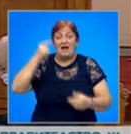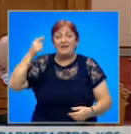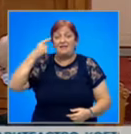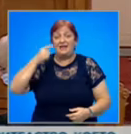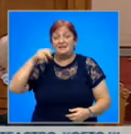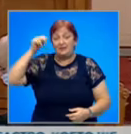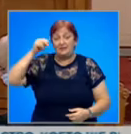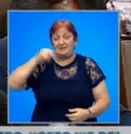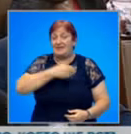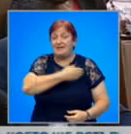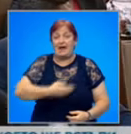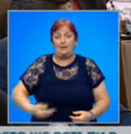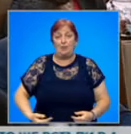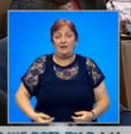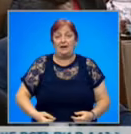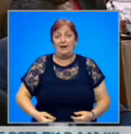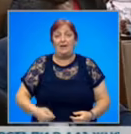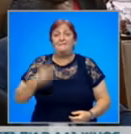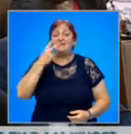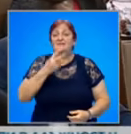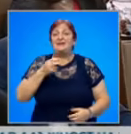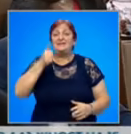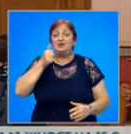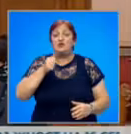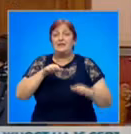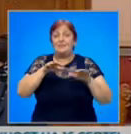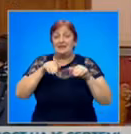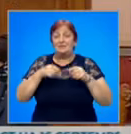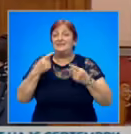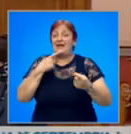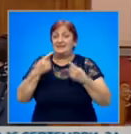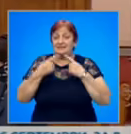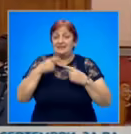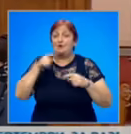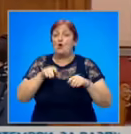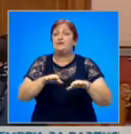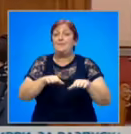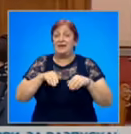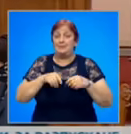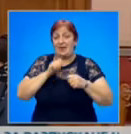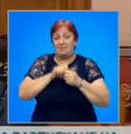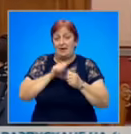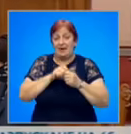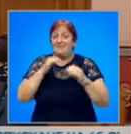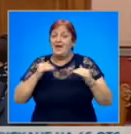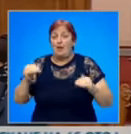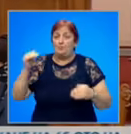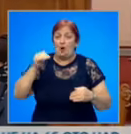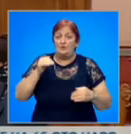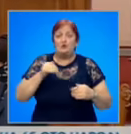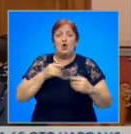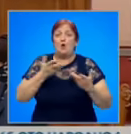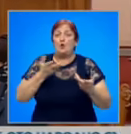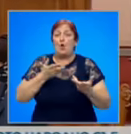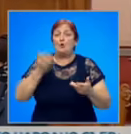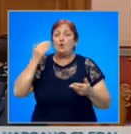за президентска република. За 26 парламентарни заседания този парламент направи повече,